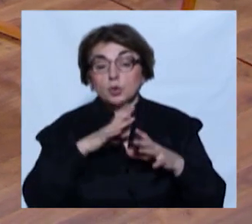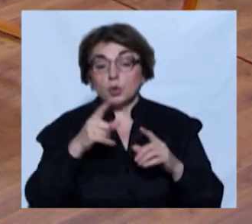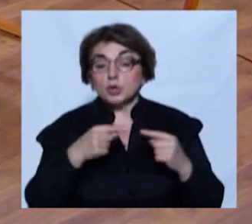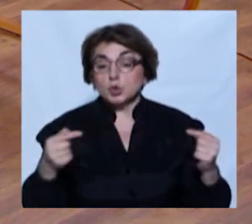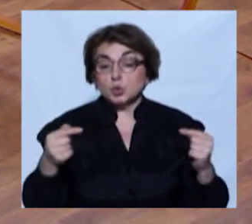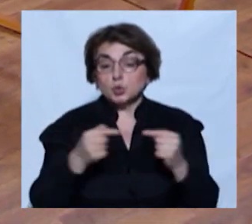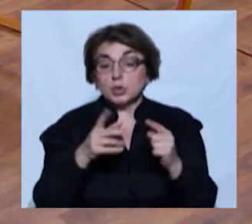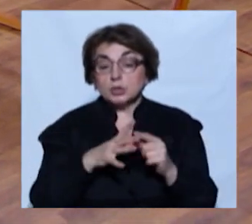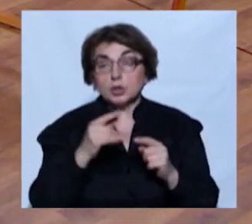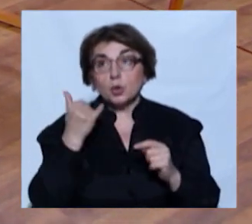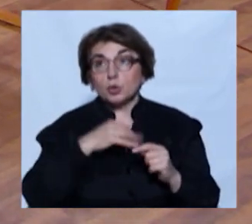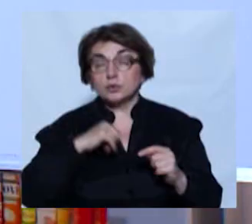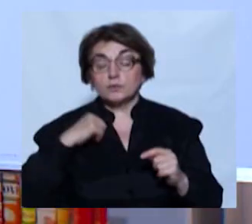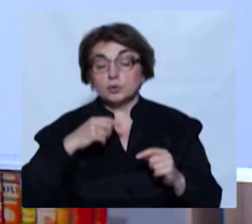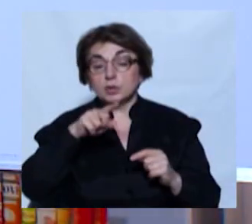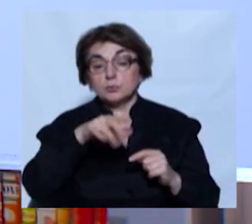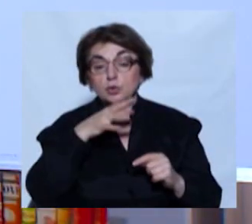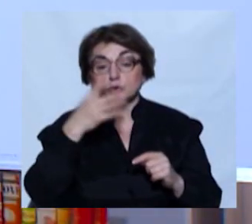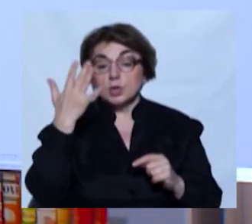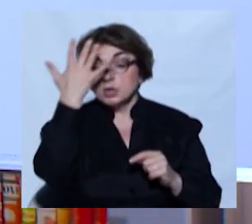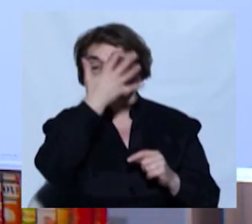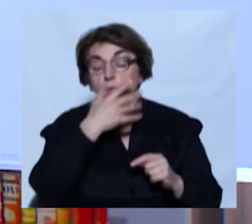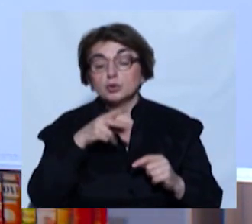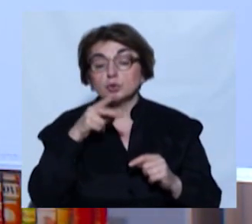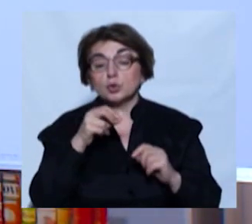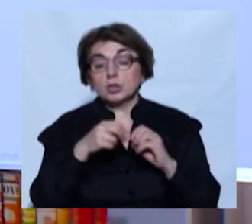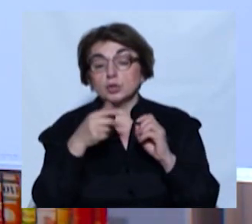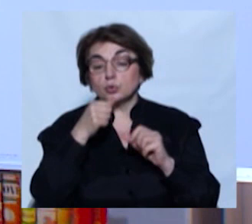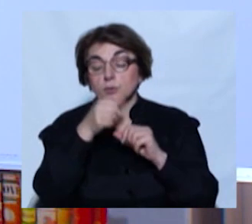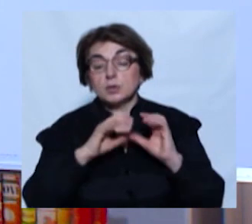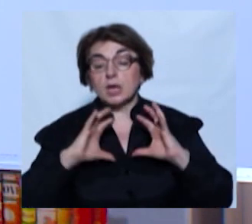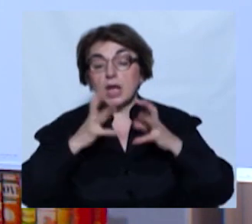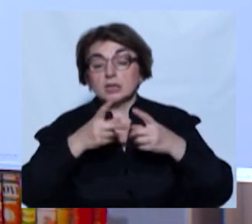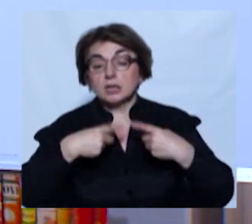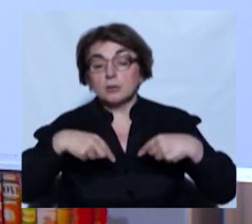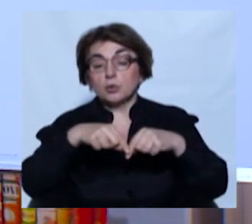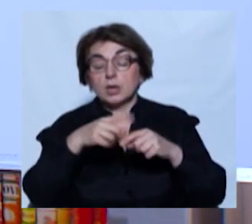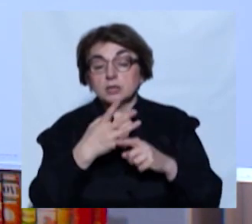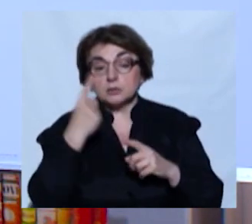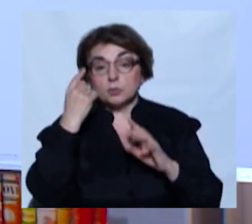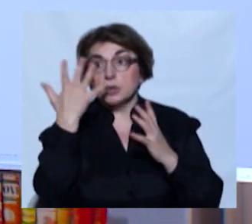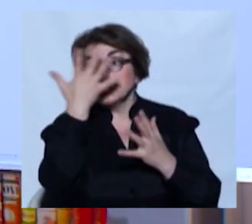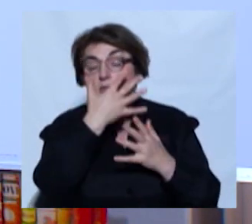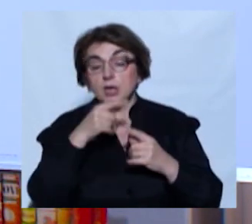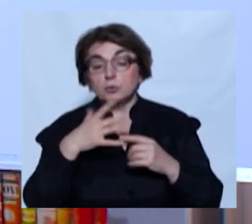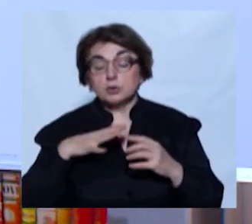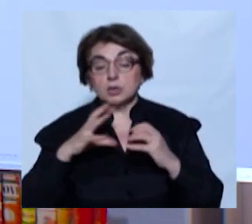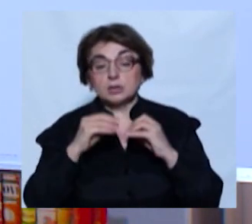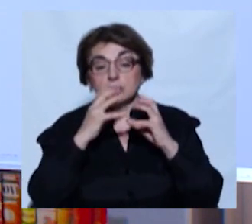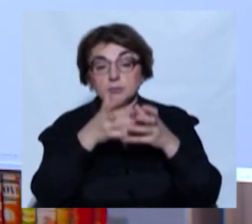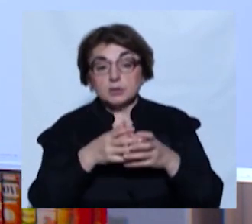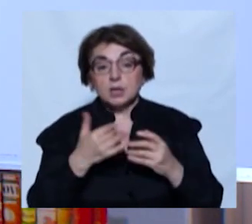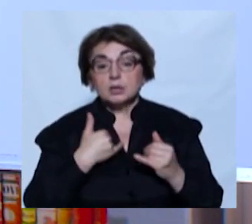2015 წელს წარმოიდგინა და დაისახა მიზნად გაერთიანებული ერების ორგანიზაციამ. მე ასევე გამოვყავი